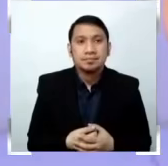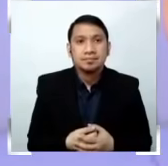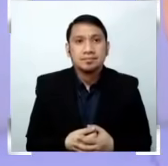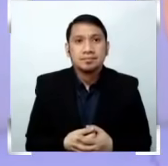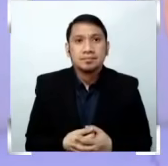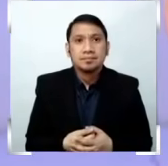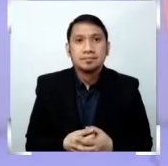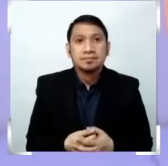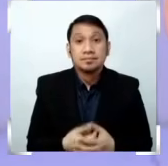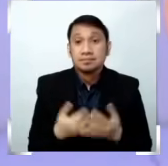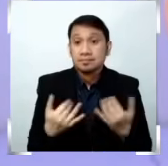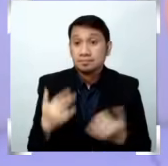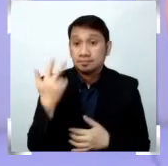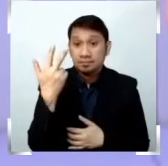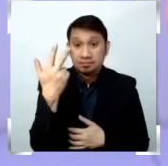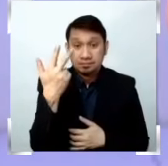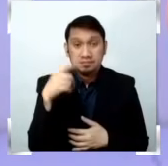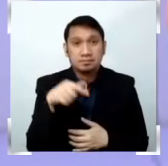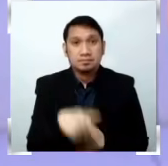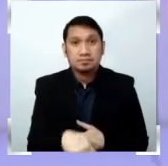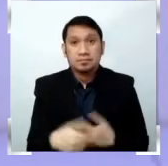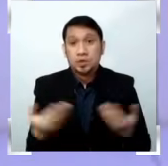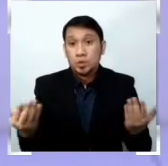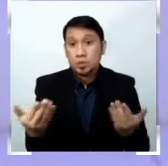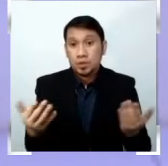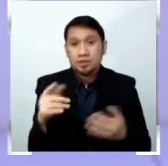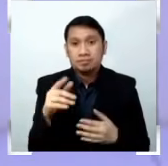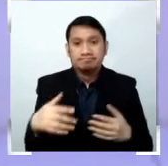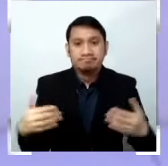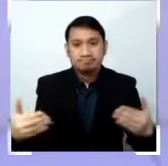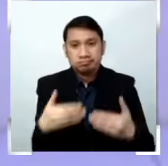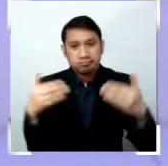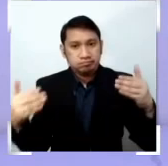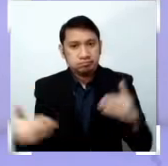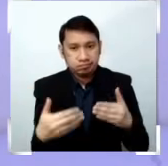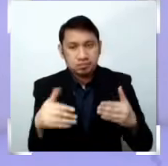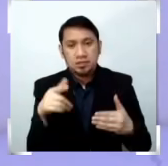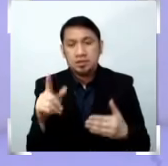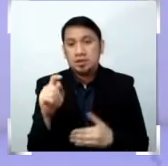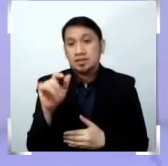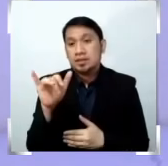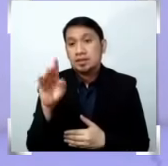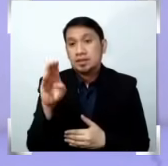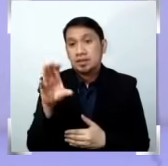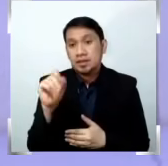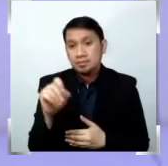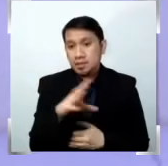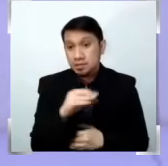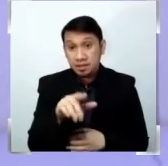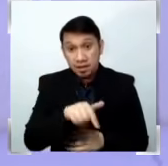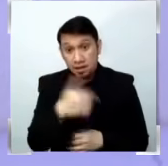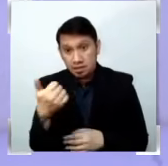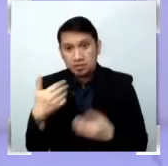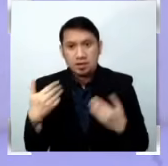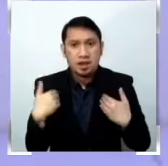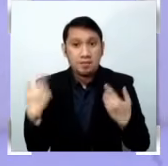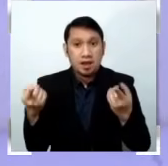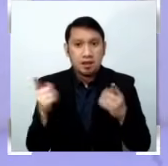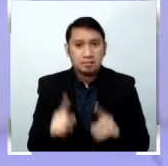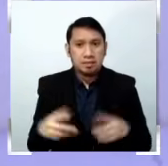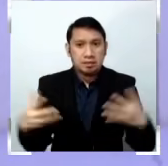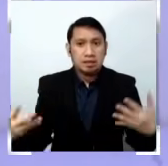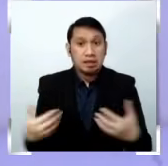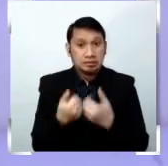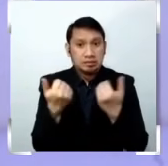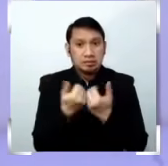Tatlong sasakyan ang nagkarambola sa Tayabas, Quezon. Isa naman ang patay sa salpukan ng truck at SUV sa Batangas. Saksihan ang